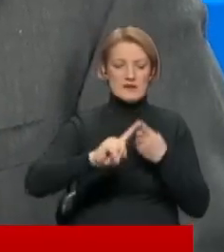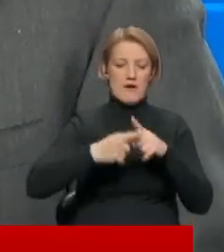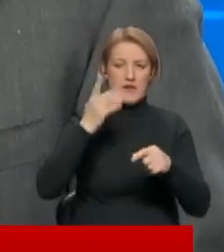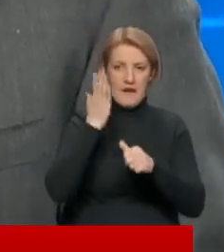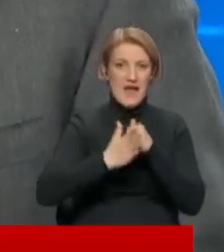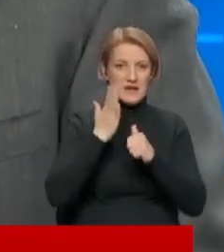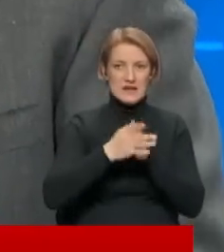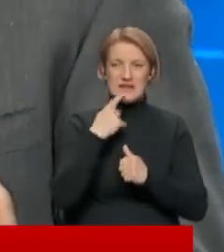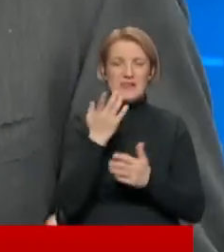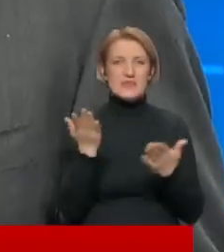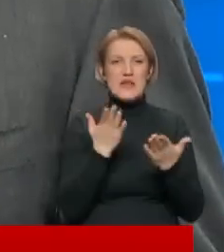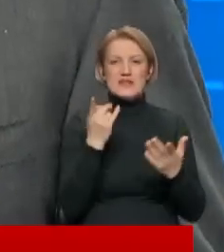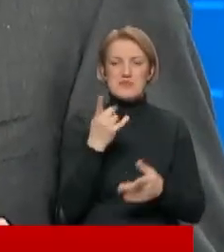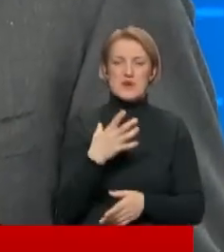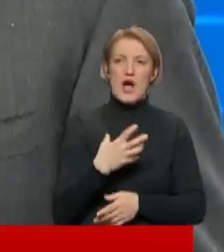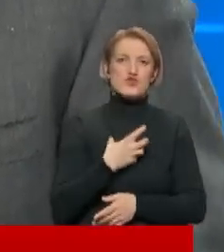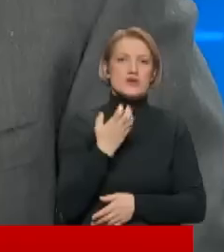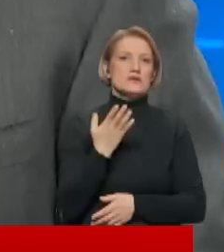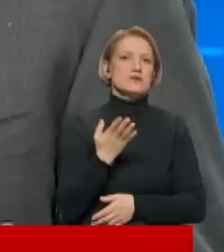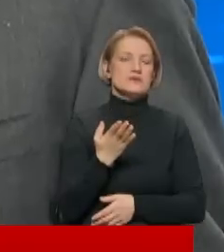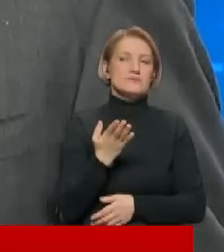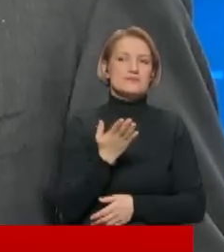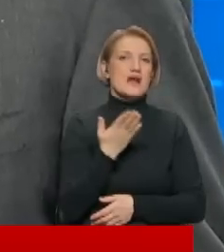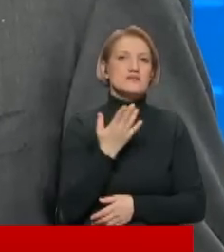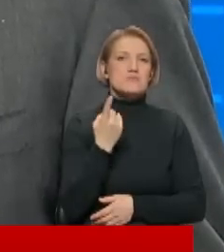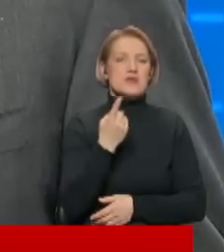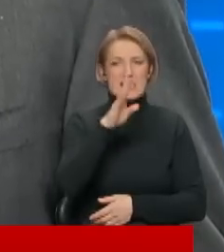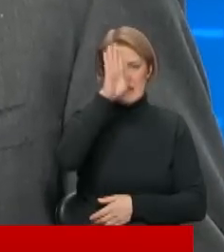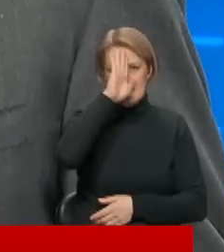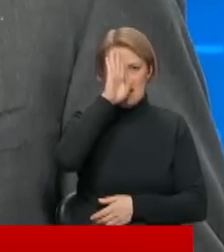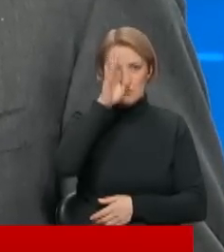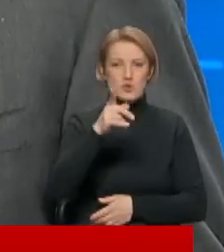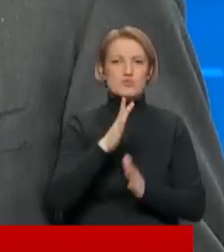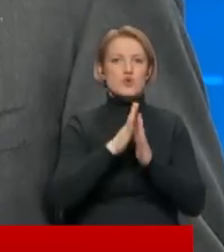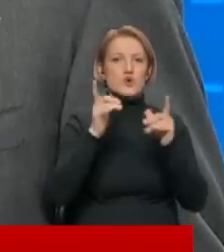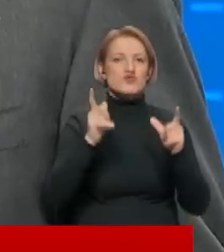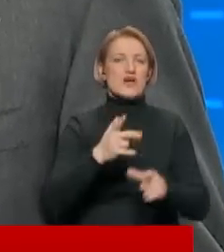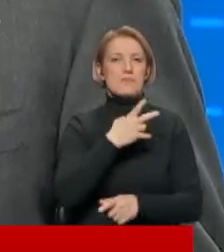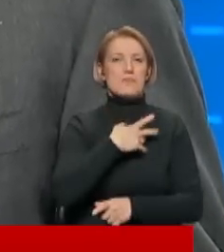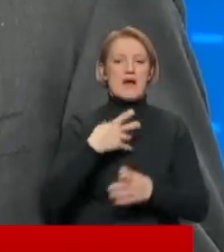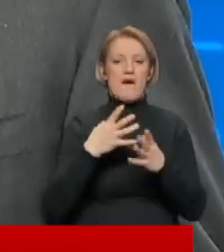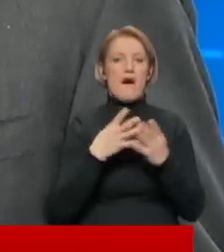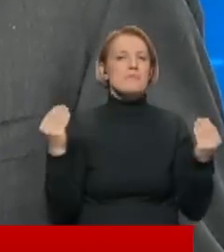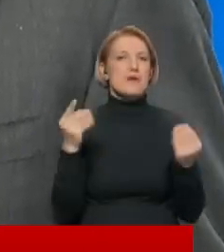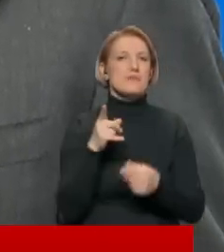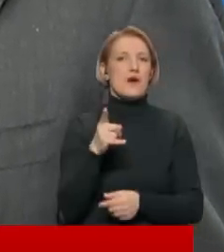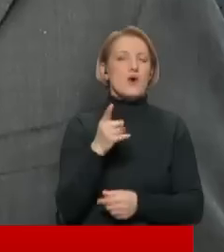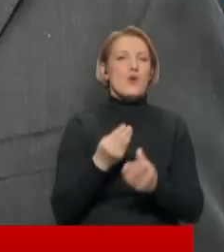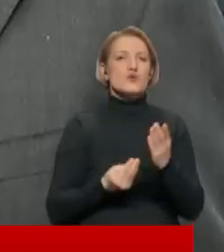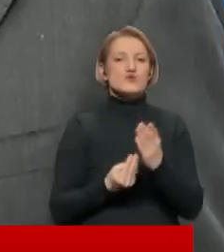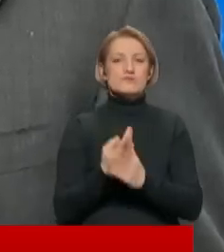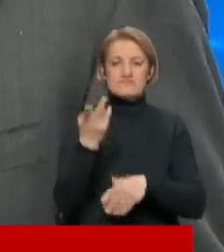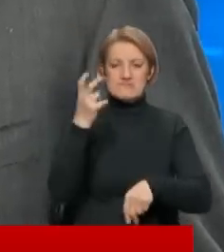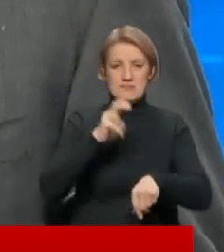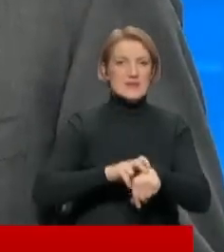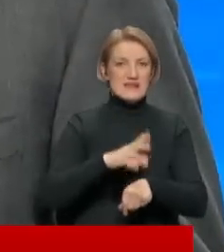hale getireceksiniz Nasıl bir acı nasıl bir İstanbul Büyükşehir Belediyesini kaybetmek Dolayısıyla oluşmuş bir